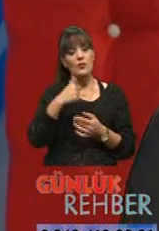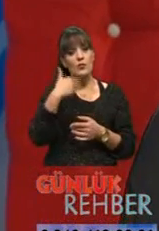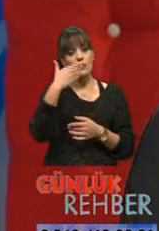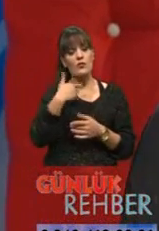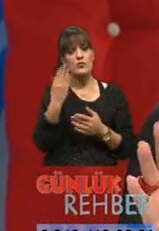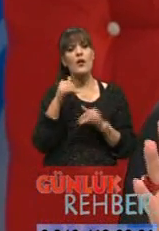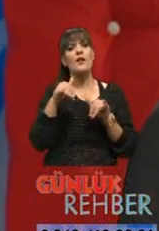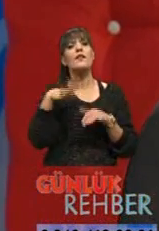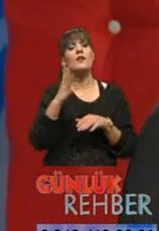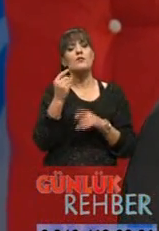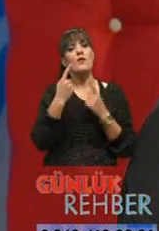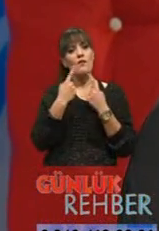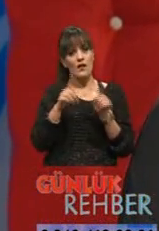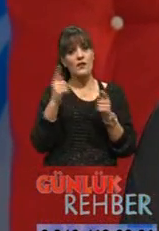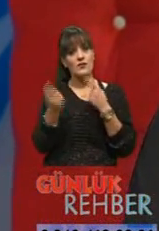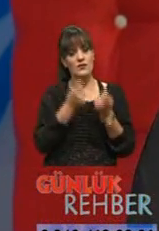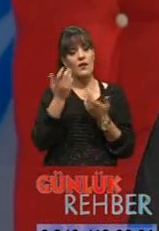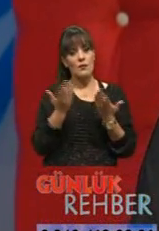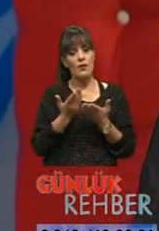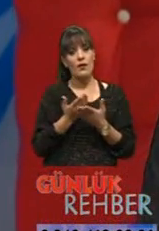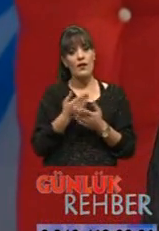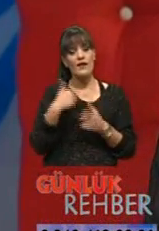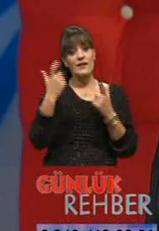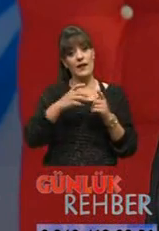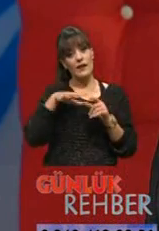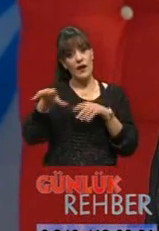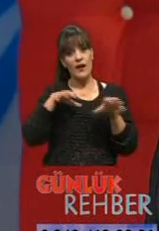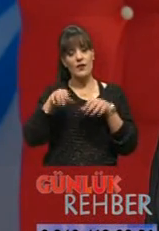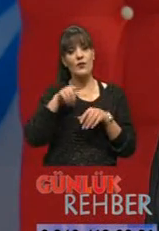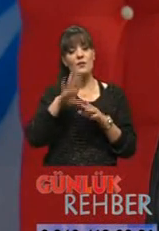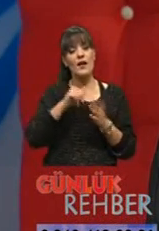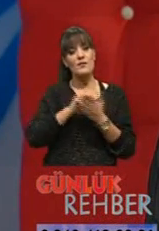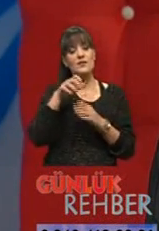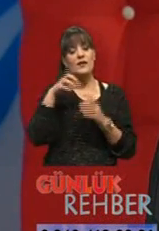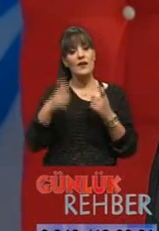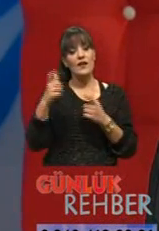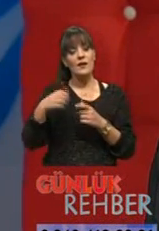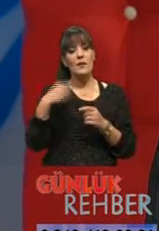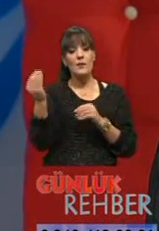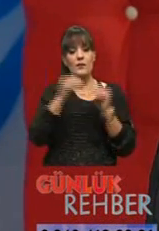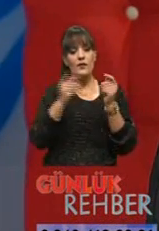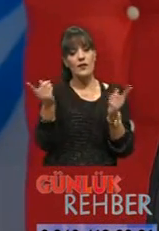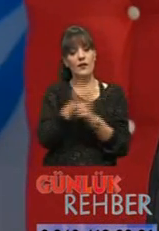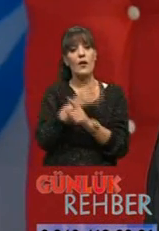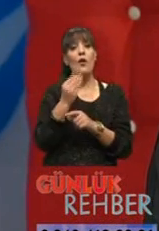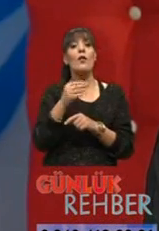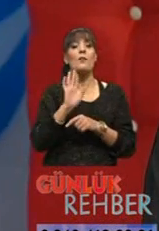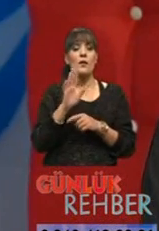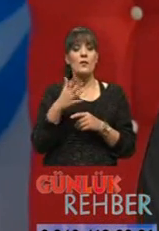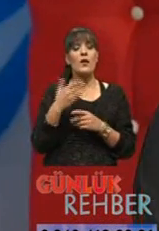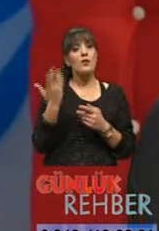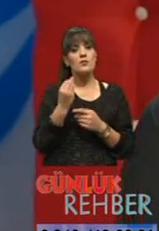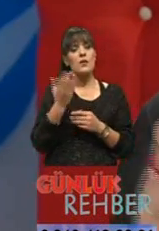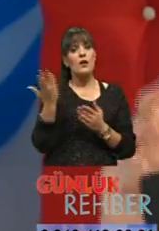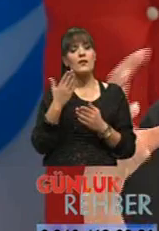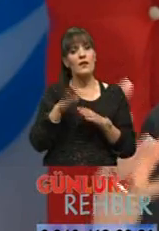Çok da aynı değil aslında. Çok farklı tabii. işler ama yeri ayrı, öyle değil mi? Hepsinin evet, yeri ayrı. Tabii, birbirinin kesinlikle. Yerini dolduramayabilir bu durumda. Tabii. Güzel.